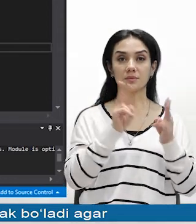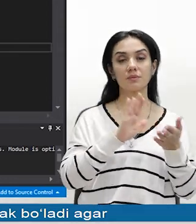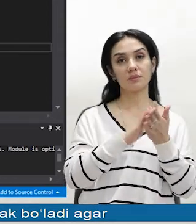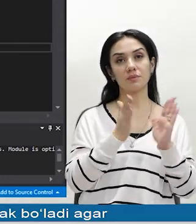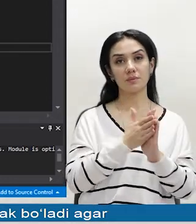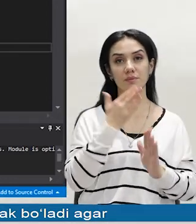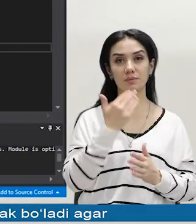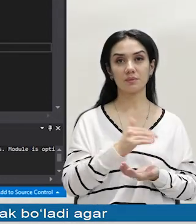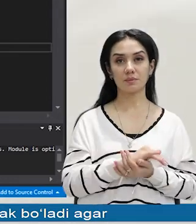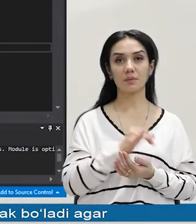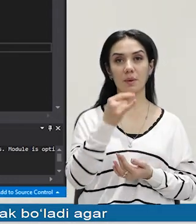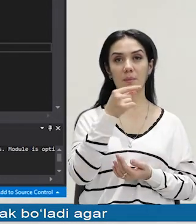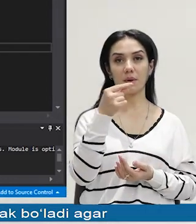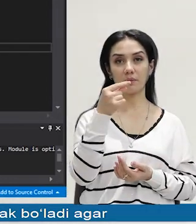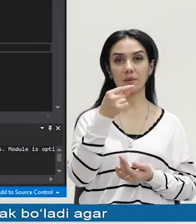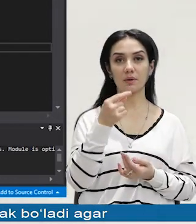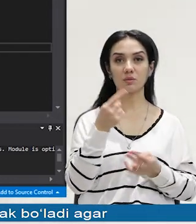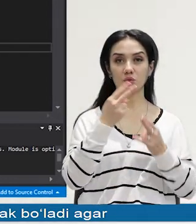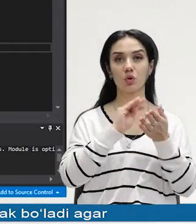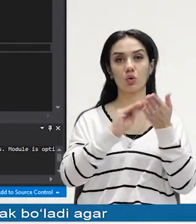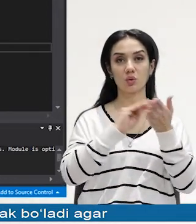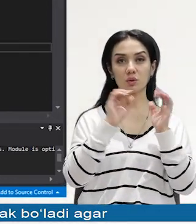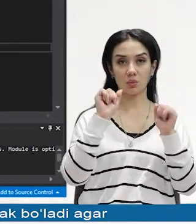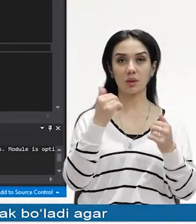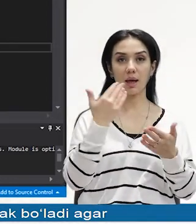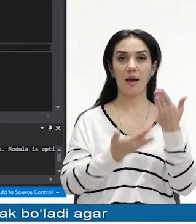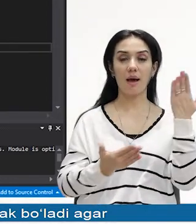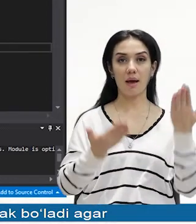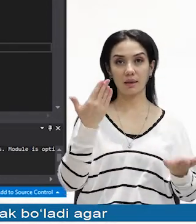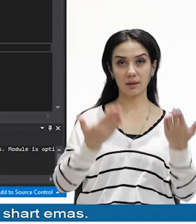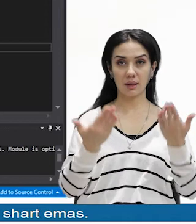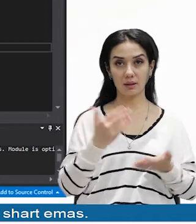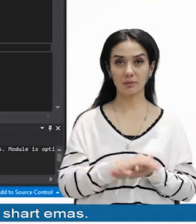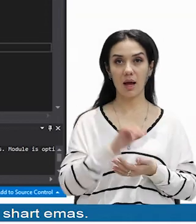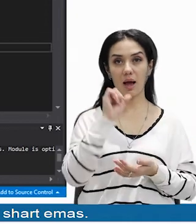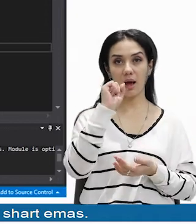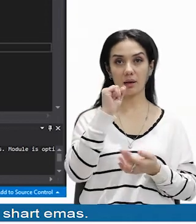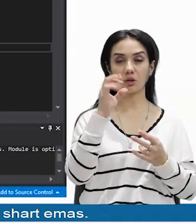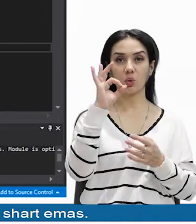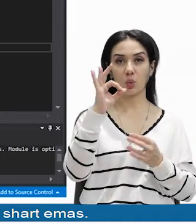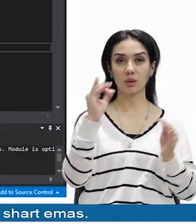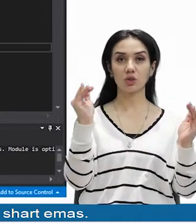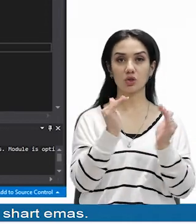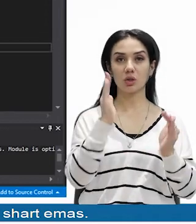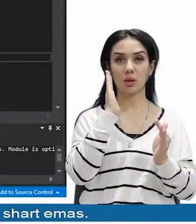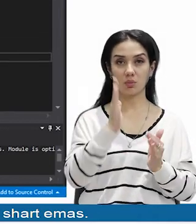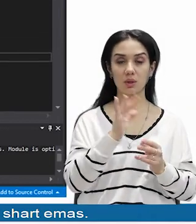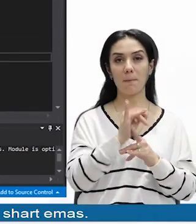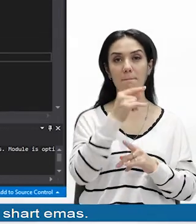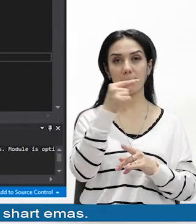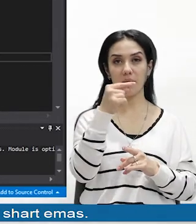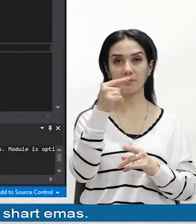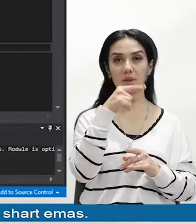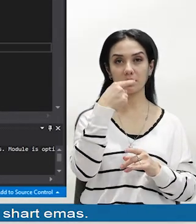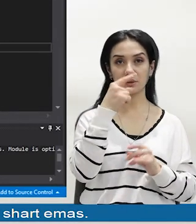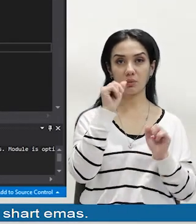qolgan holatlarga manfiy. Unga ham yozsak bo'ladi, agar Agar a 0 dan kichkina bo'lsa, manfiy